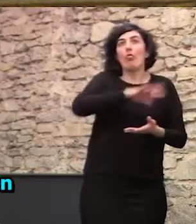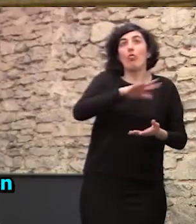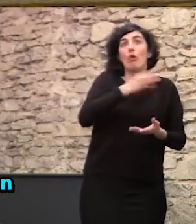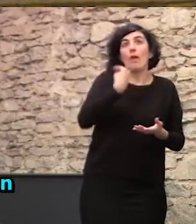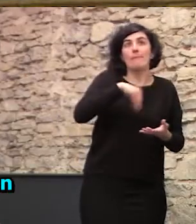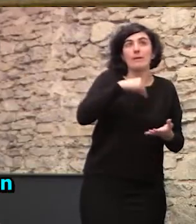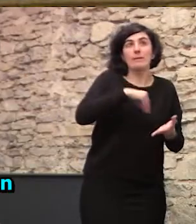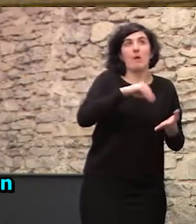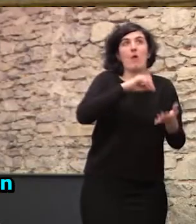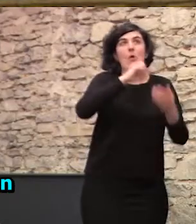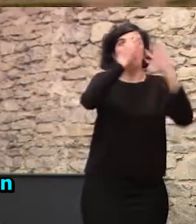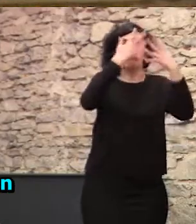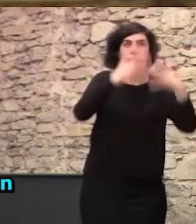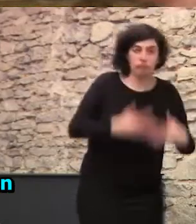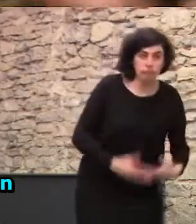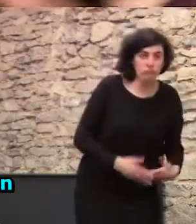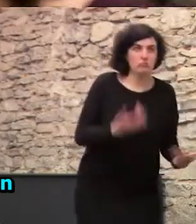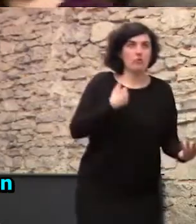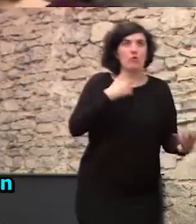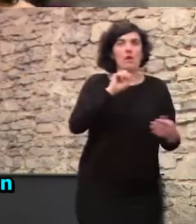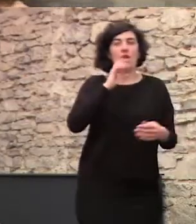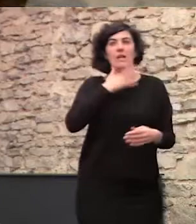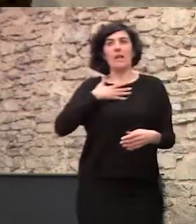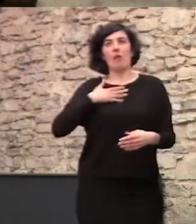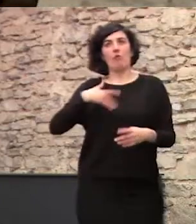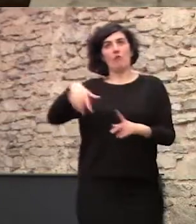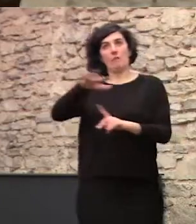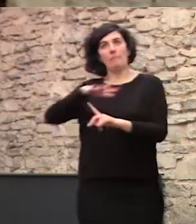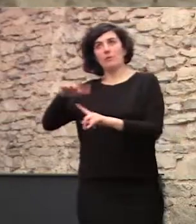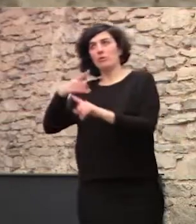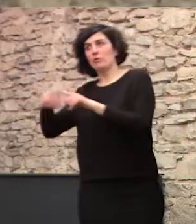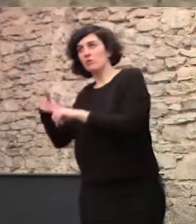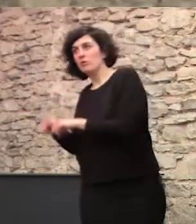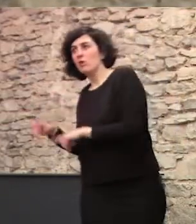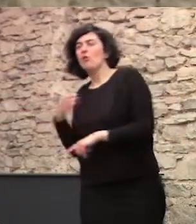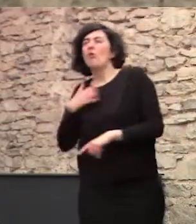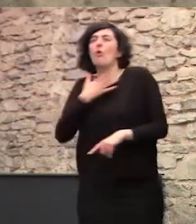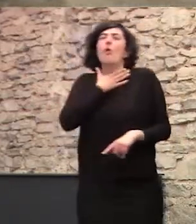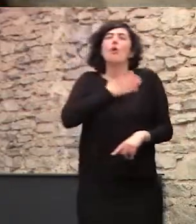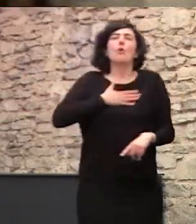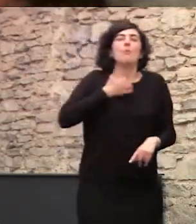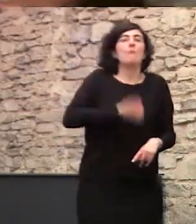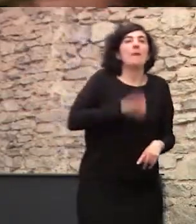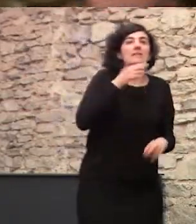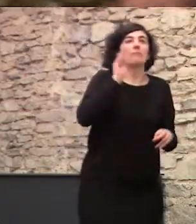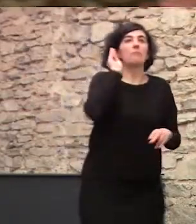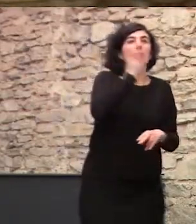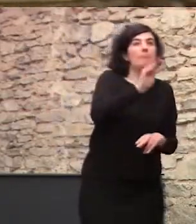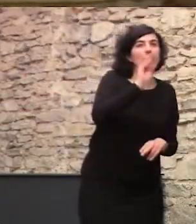Non zaudere oso galderak erantzuten, edo galderak egiten?